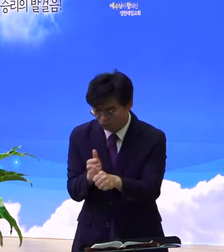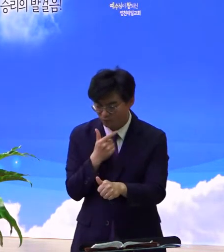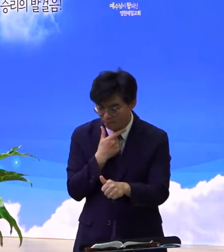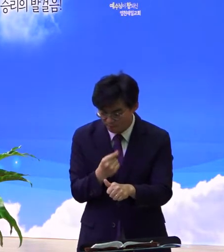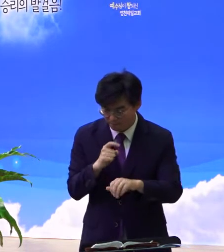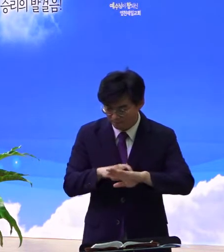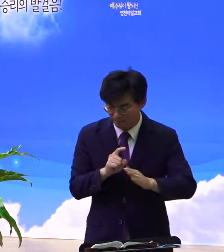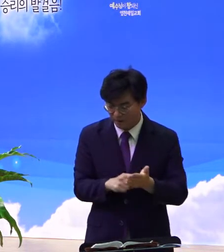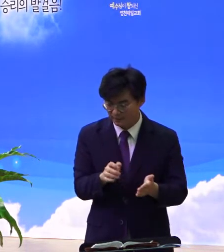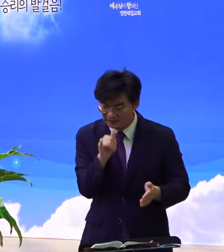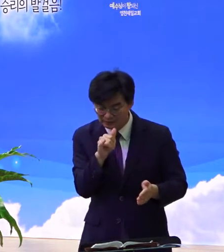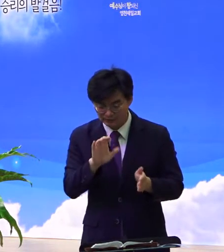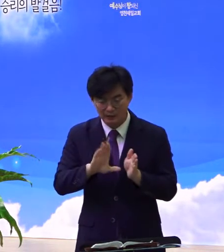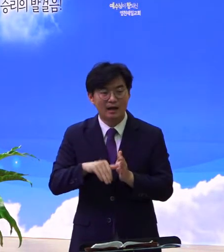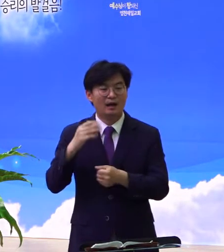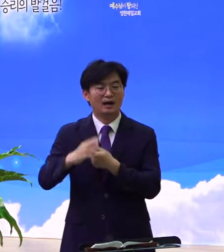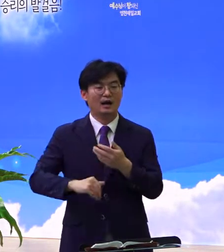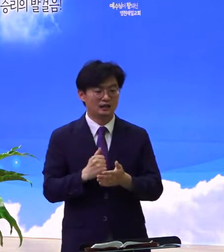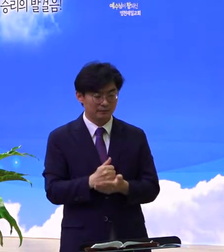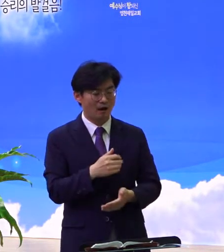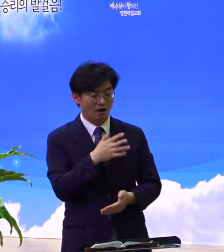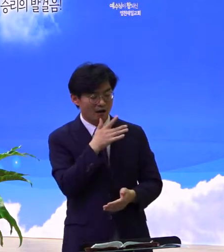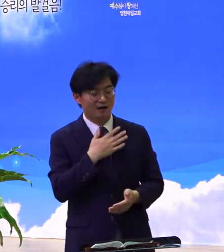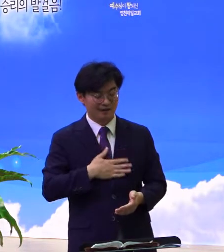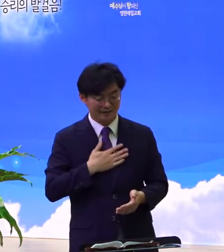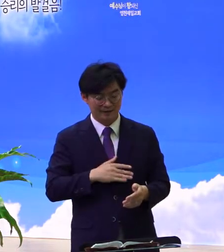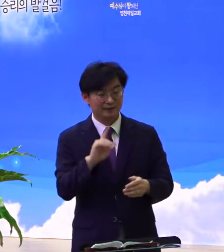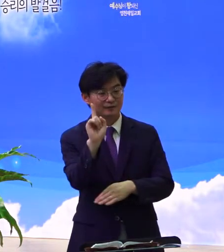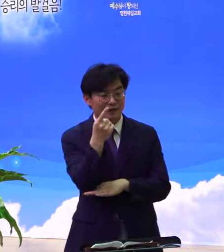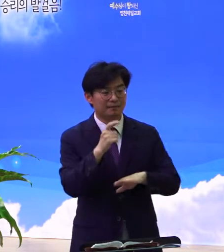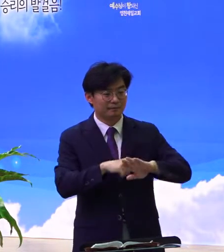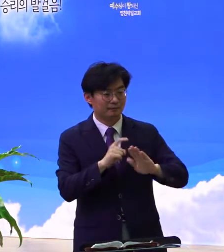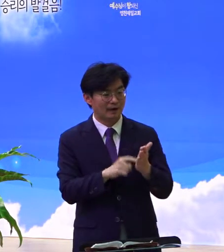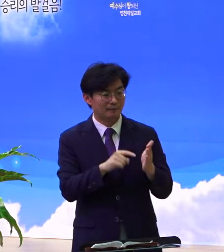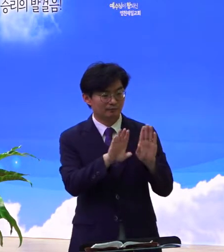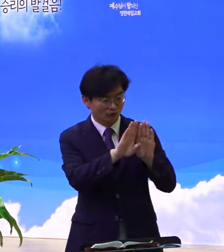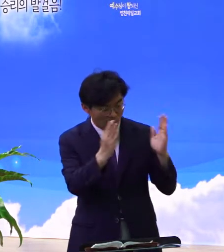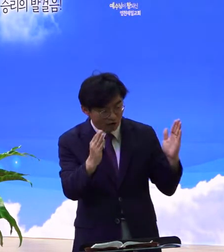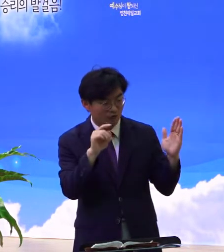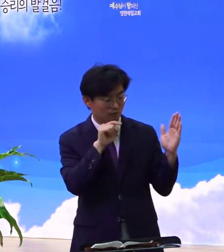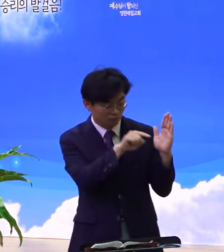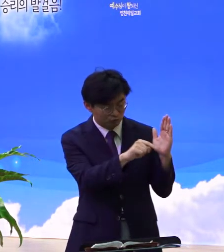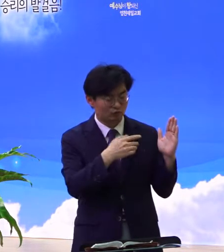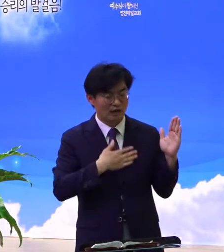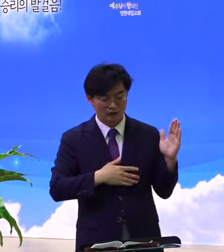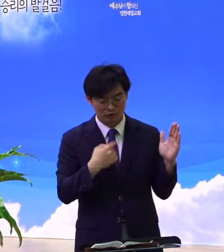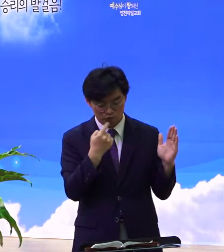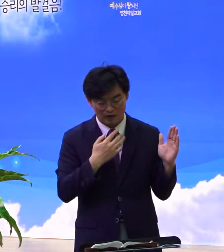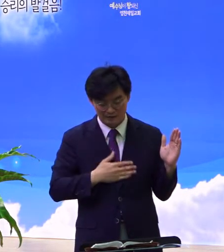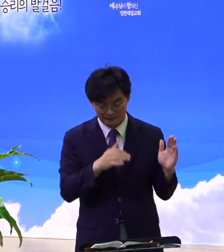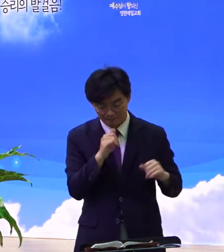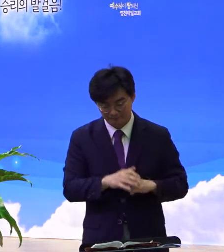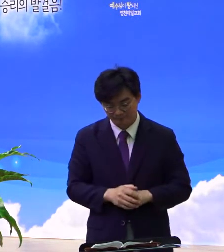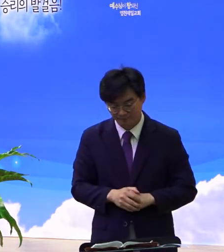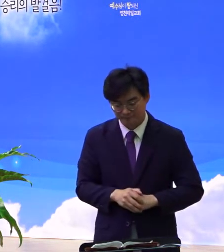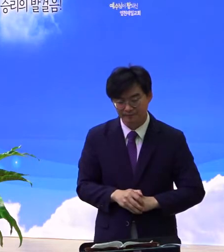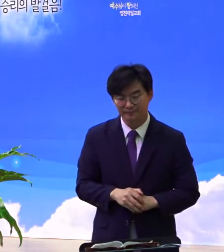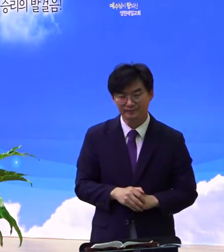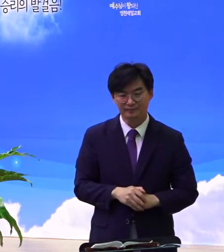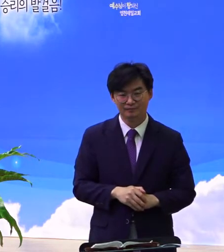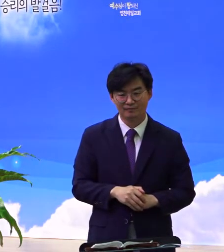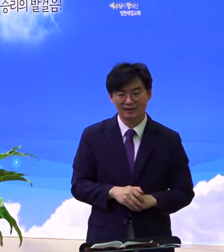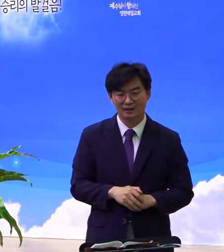사무엘상 13장에 보면 하나님께서 이스라엘의 첫 번째 왕으로 세우신 사울 왕이